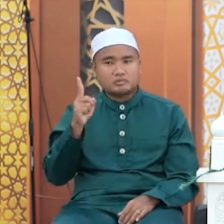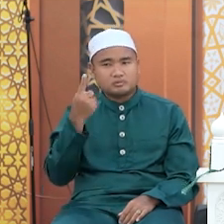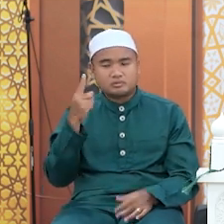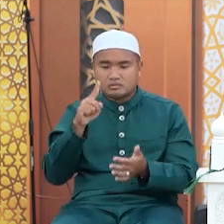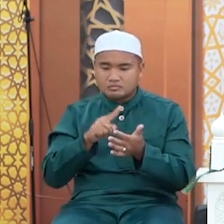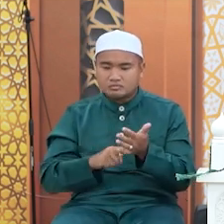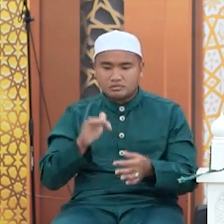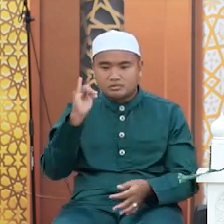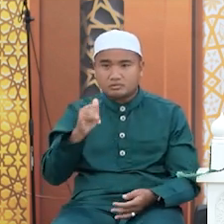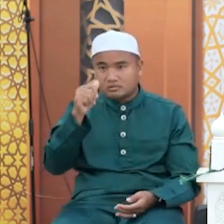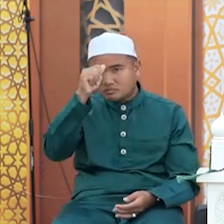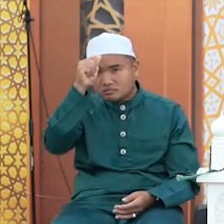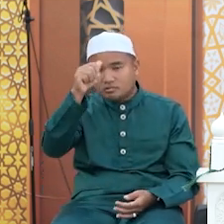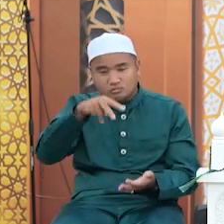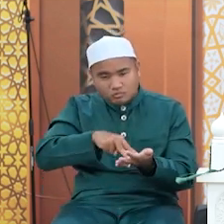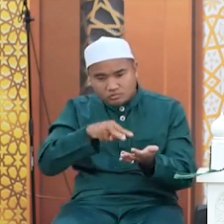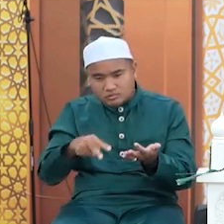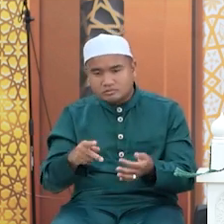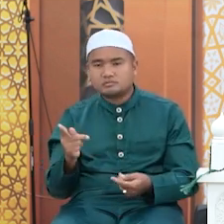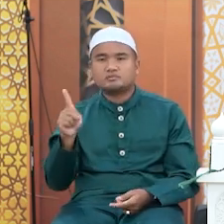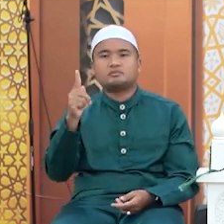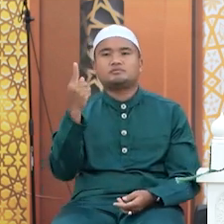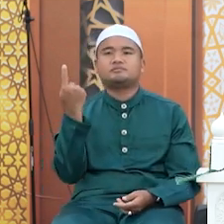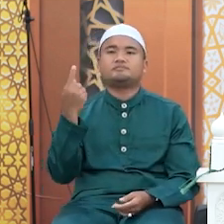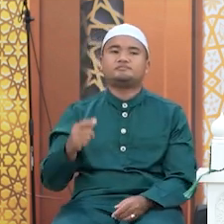yang diwahyukan kepadanya.